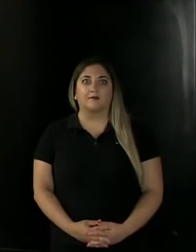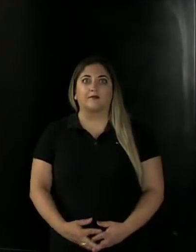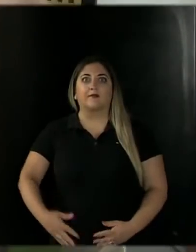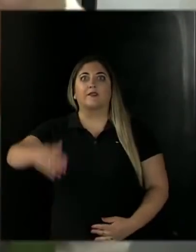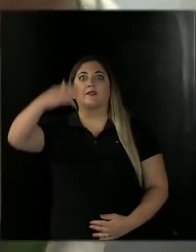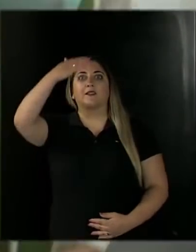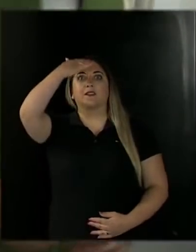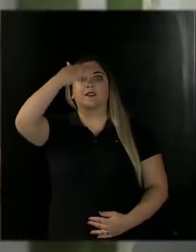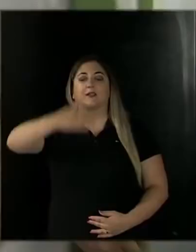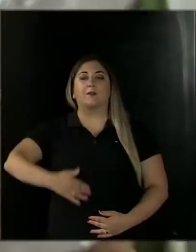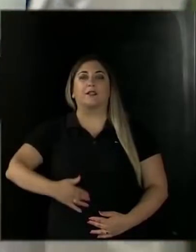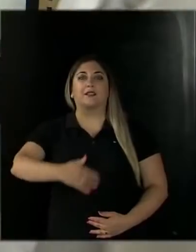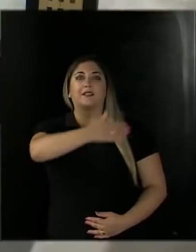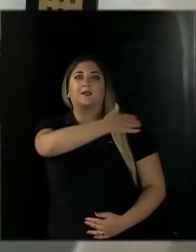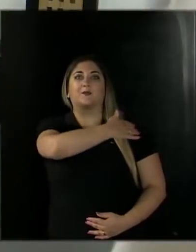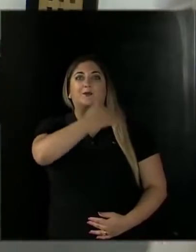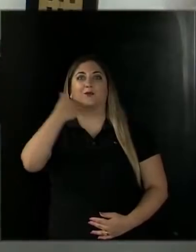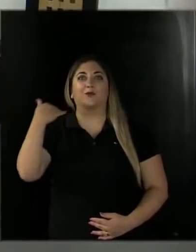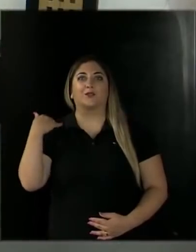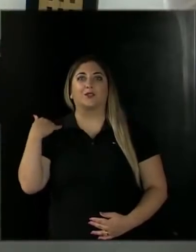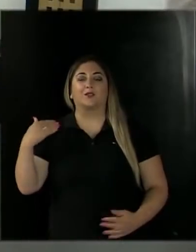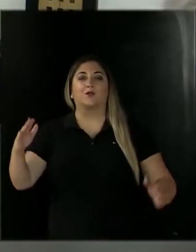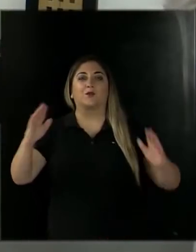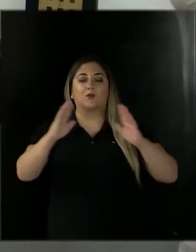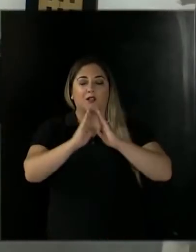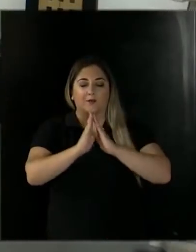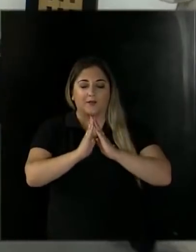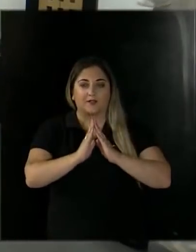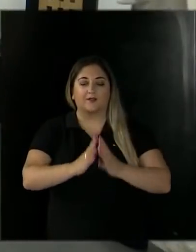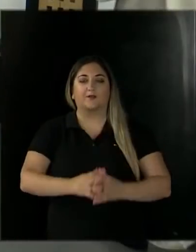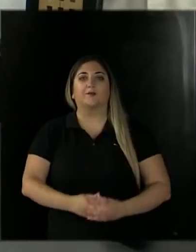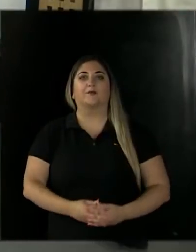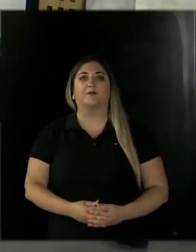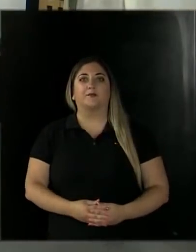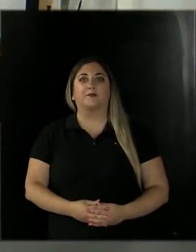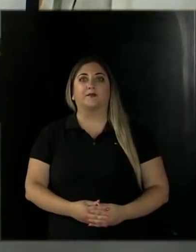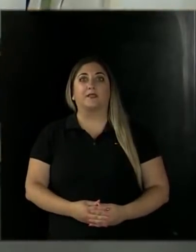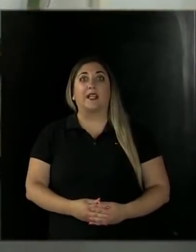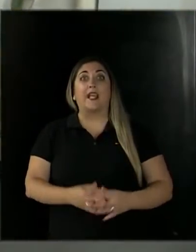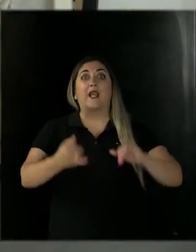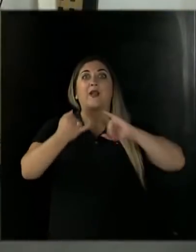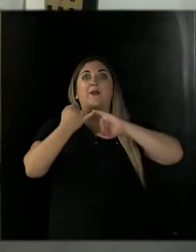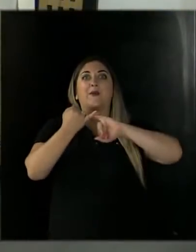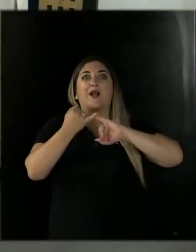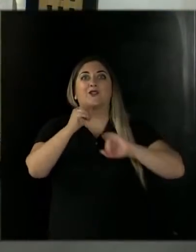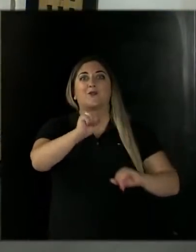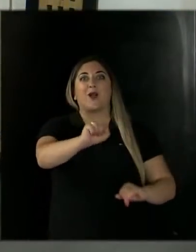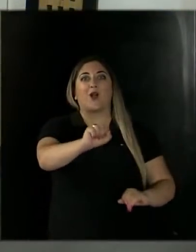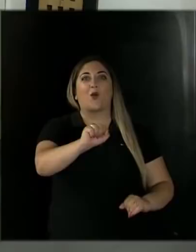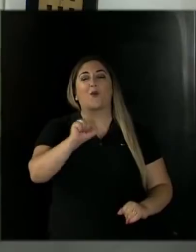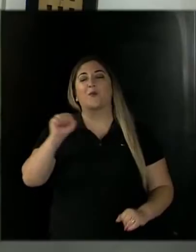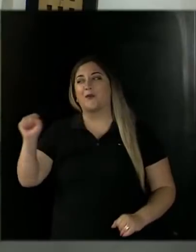Fl-isem tal-Missier u tal-Iben u tal-Ispiritu Santu. Amen. Il-paċi magħkom.